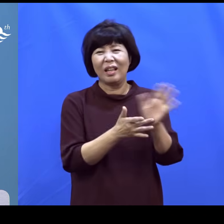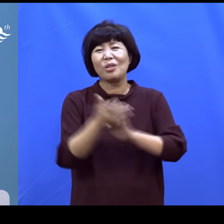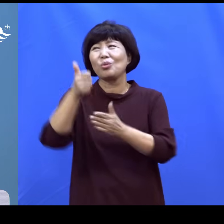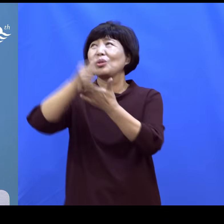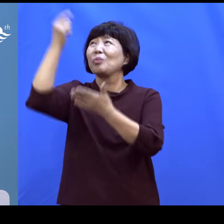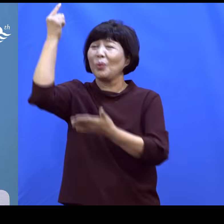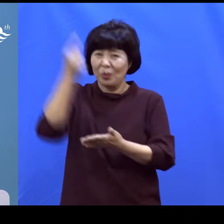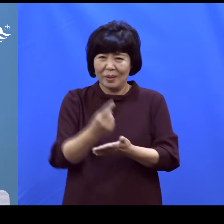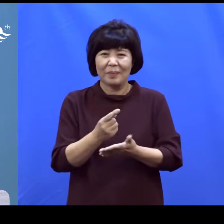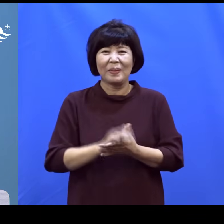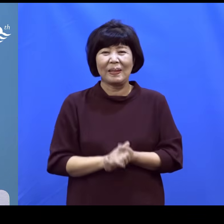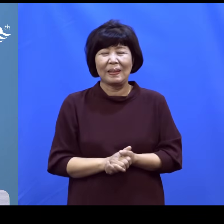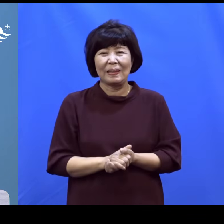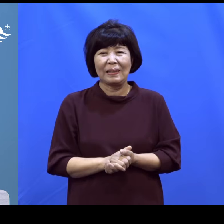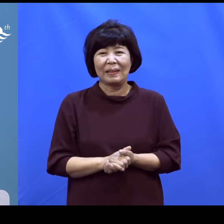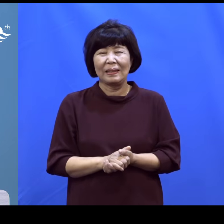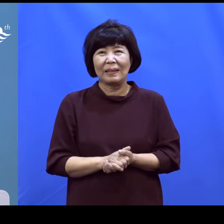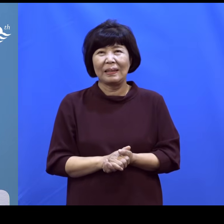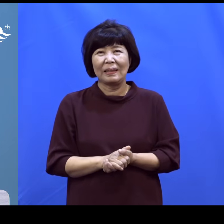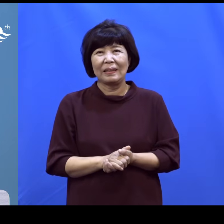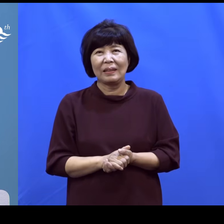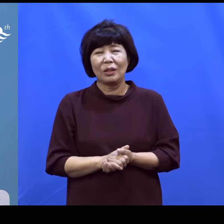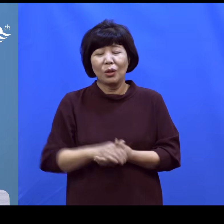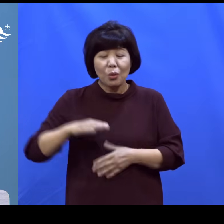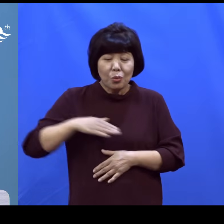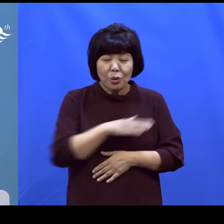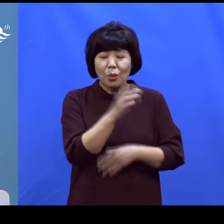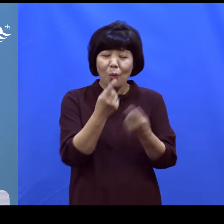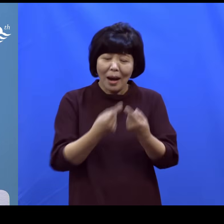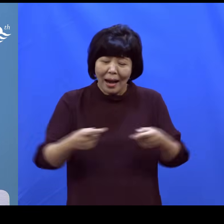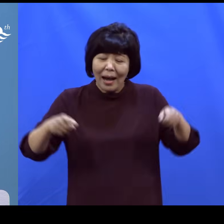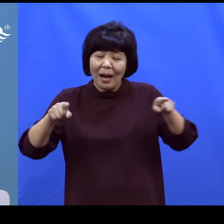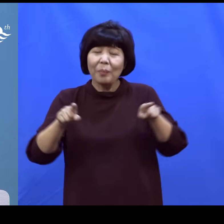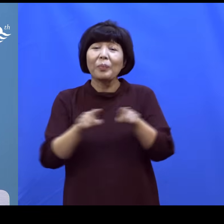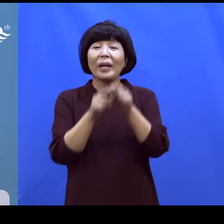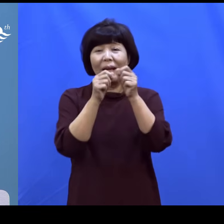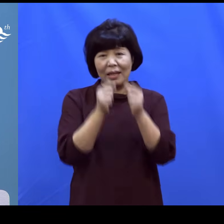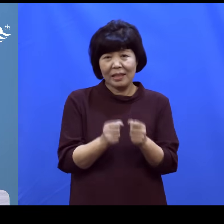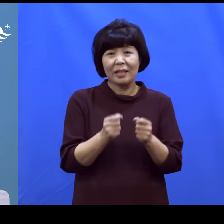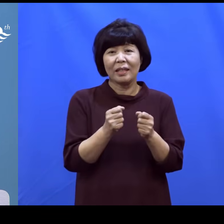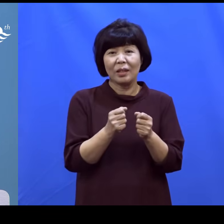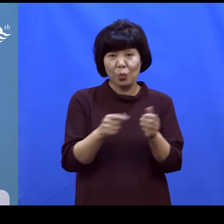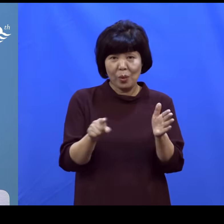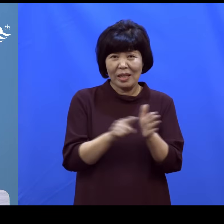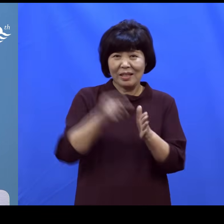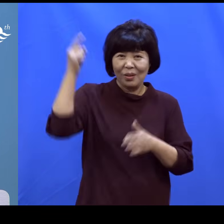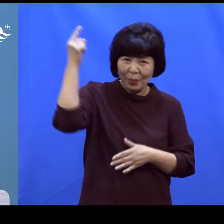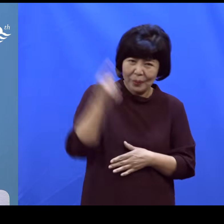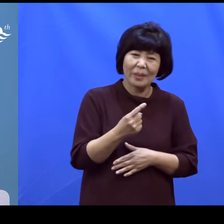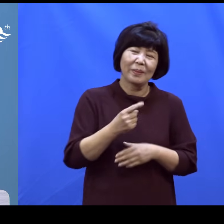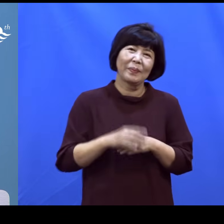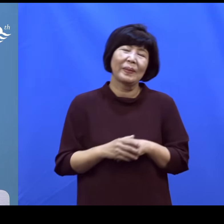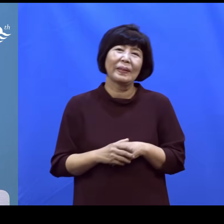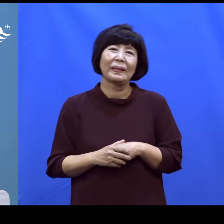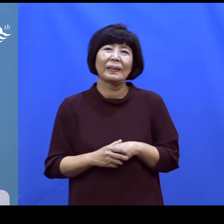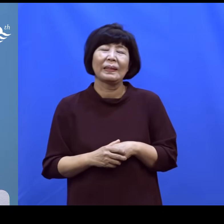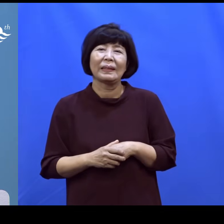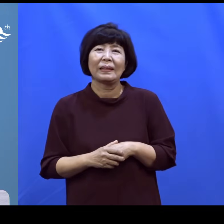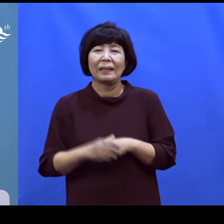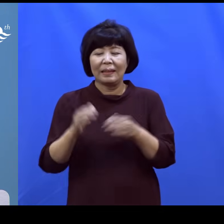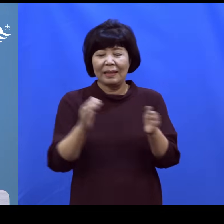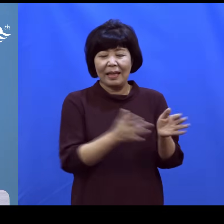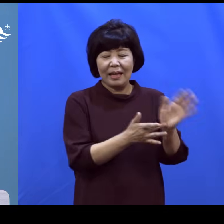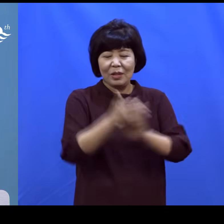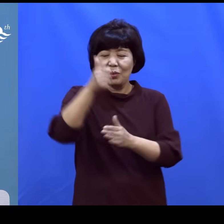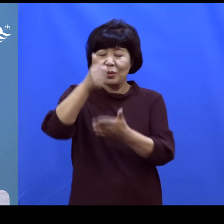그분이 임마누엘, 우리와 함께 하시기 위해서 오신 이유는 우리가 그분이 필요하기 때문입니다. 그분만이